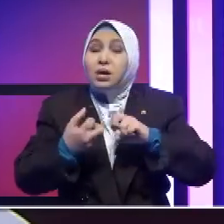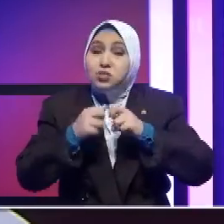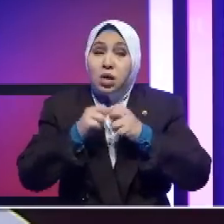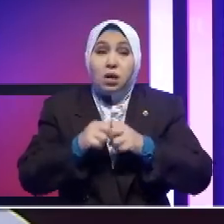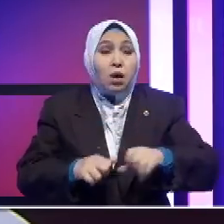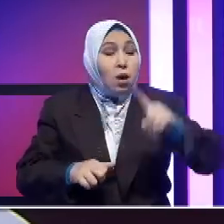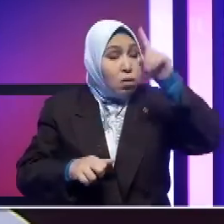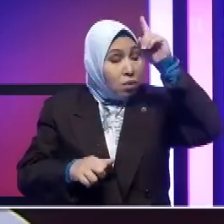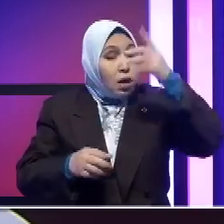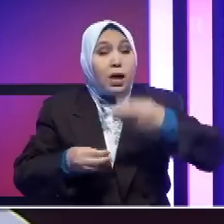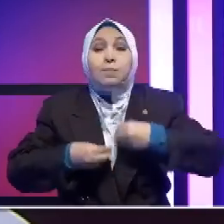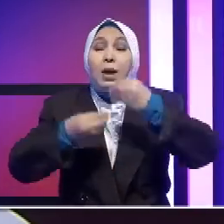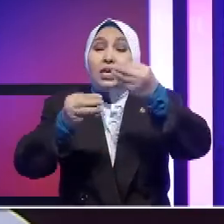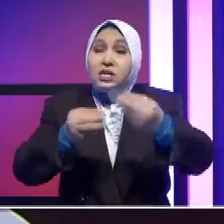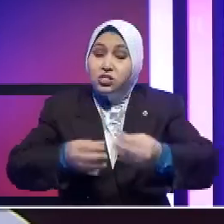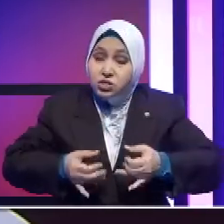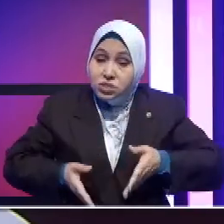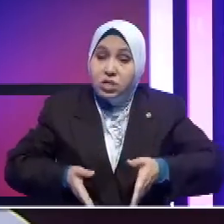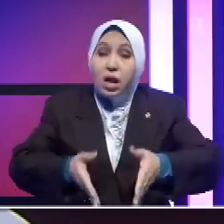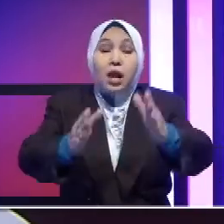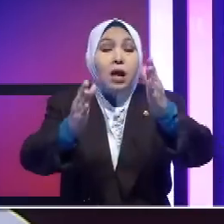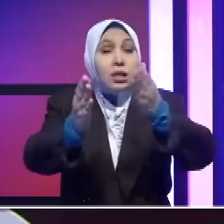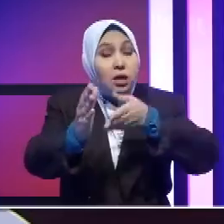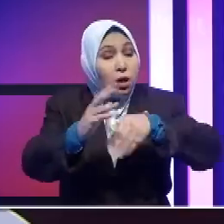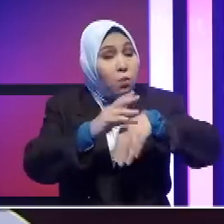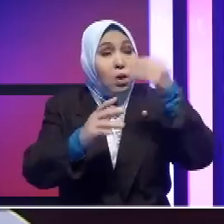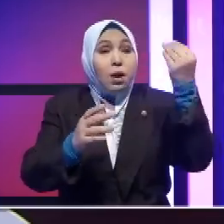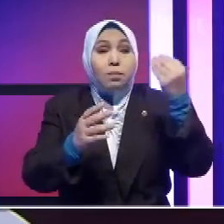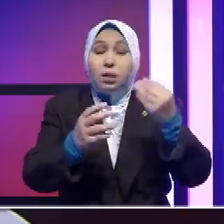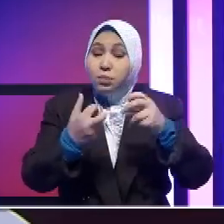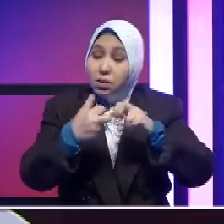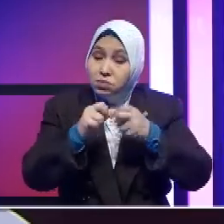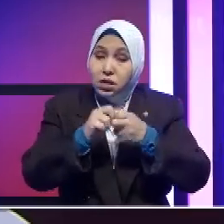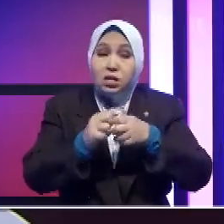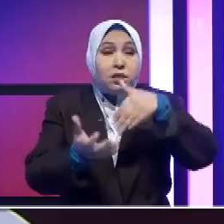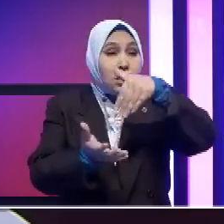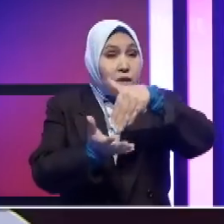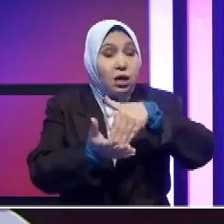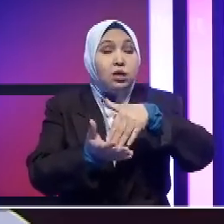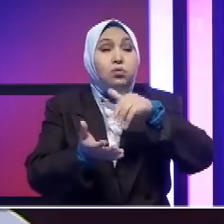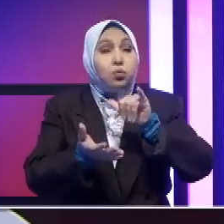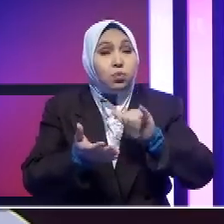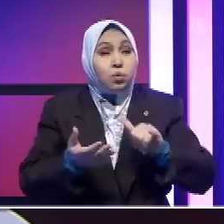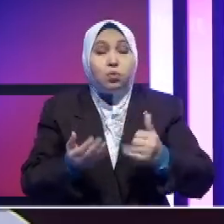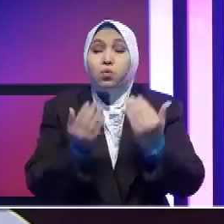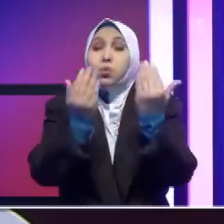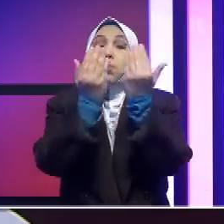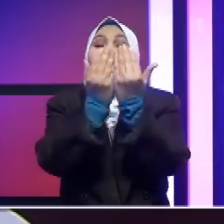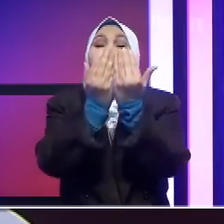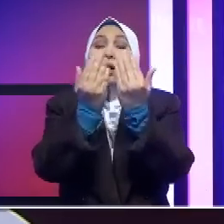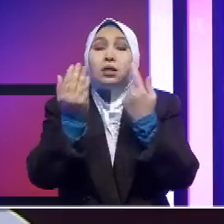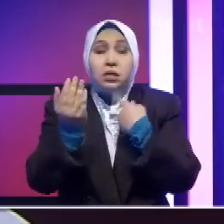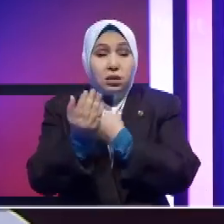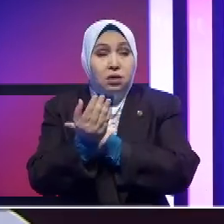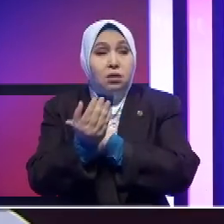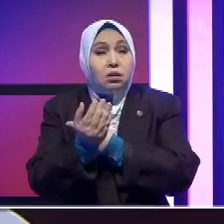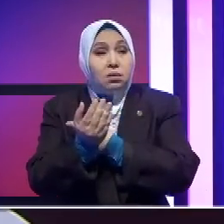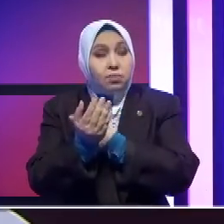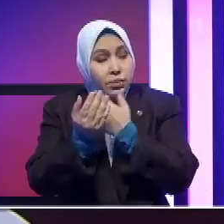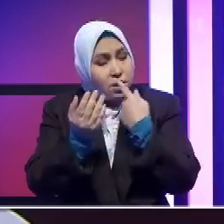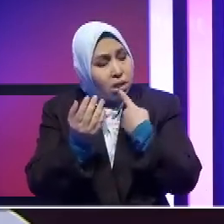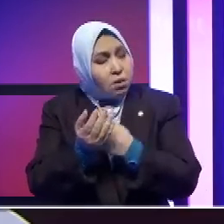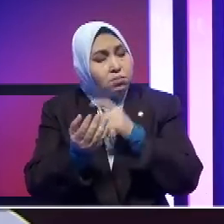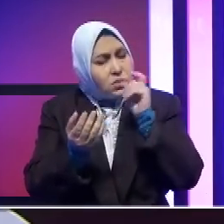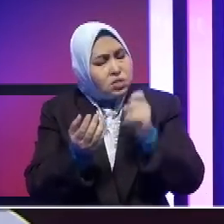bagi jalan keluar. Dan jalan keluar itu, di antara masalah dan jalan keluar, di tengah-tengahnya itu, Ustaz, doa kita. Masya Allah. Yang kita